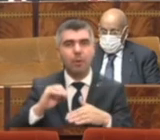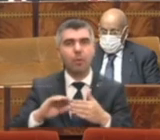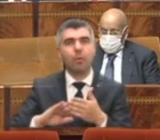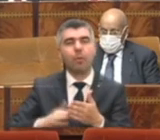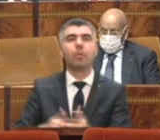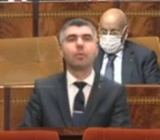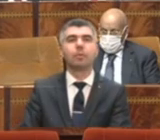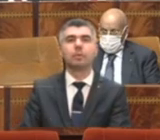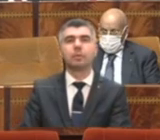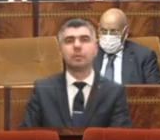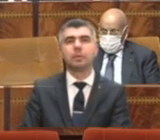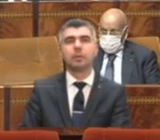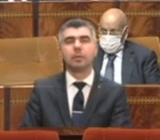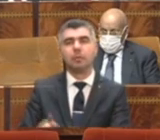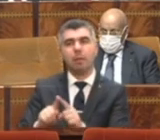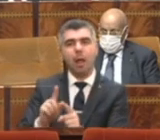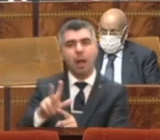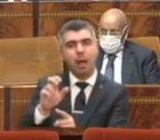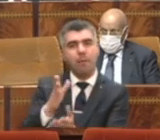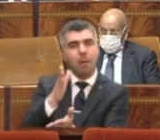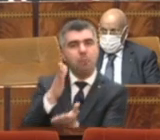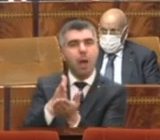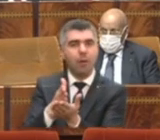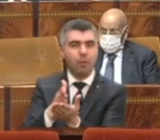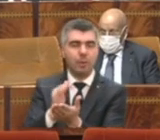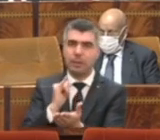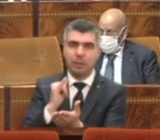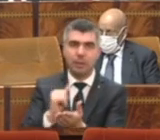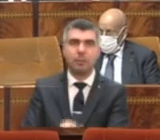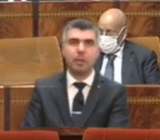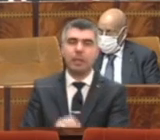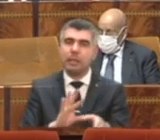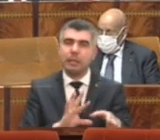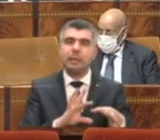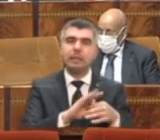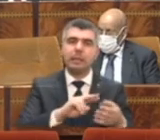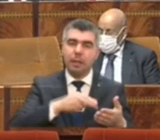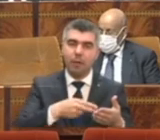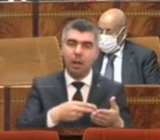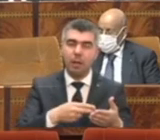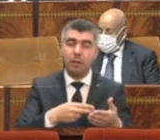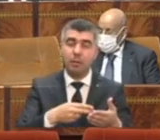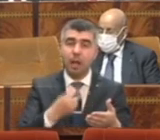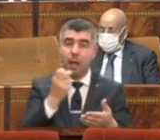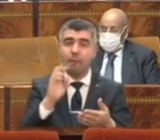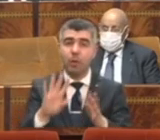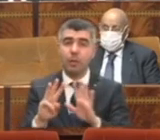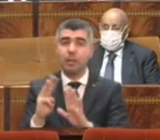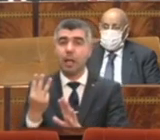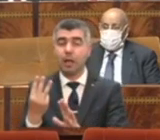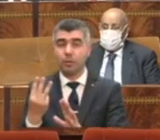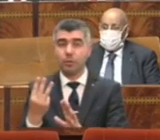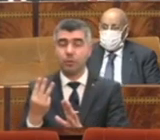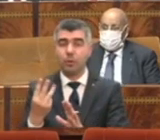يعني الجديه، وهذا تنشوفوا مآل هذه الاتفاقيه اللي تسنات في 2013 وخصها تكمل